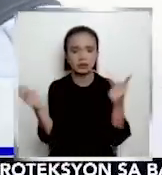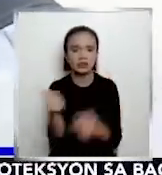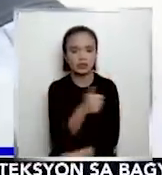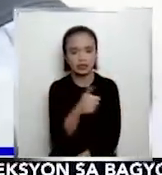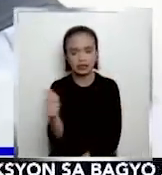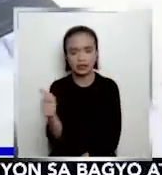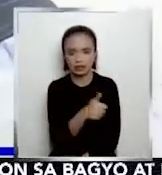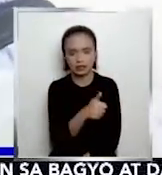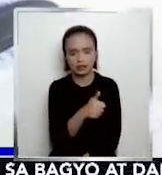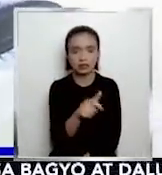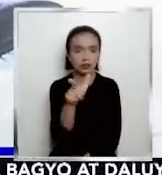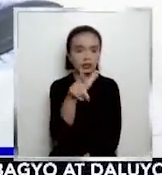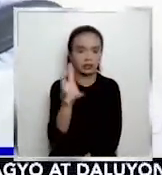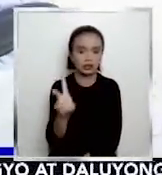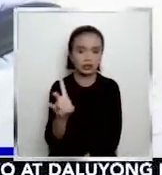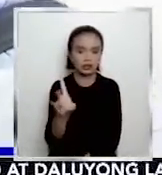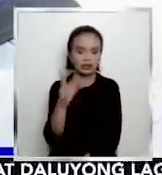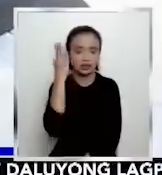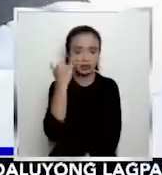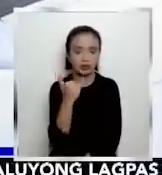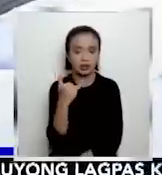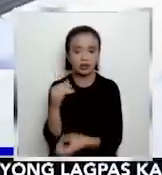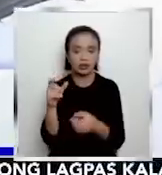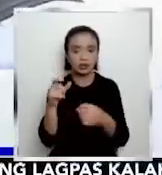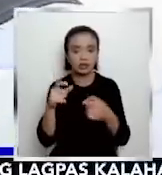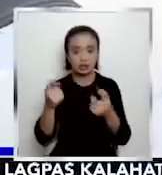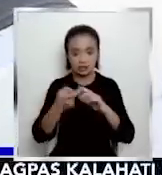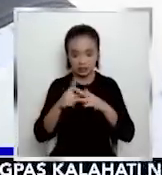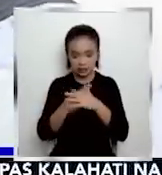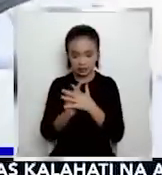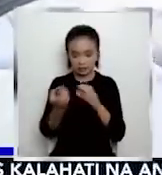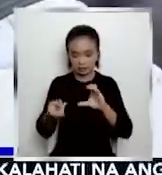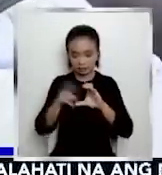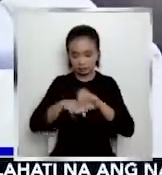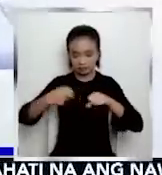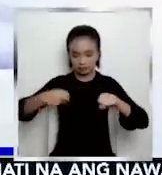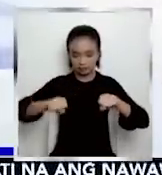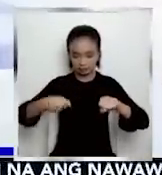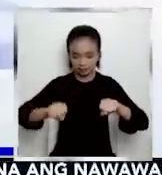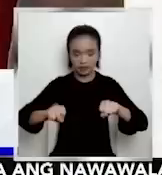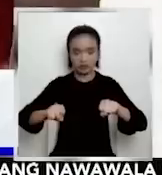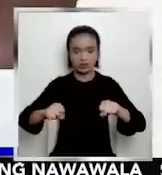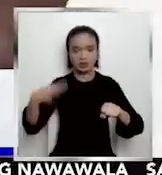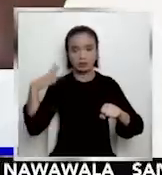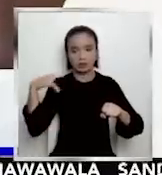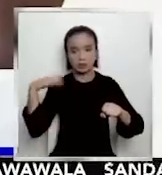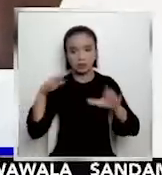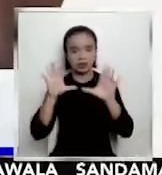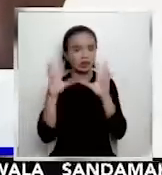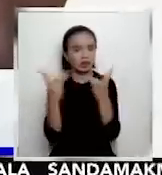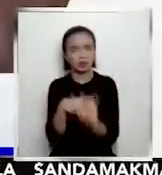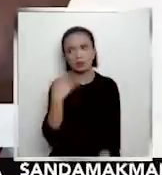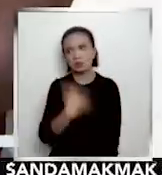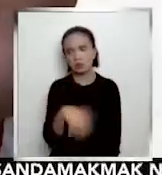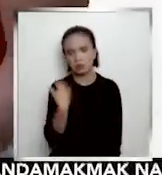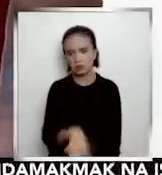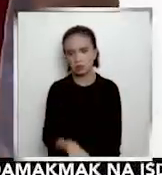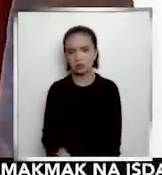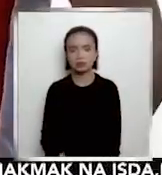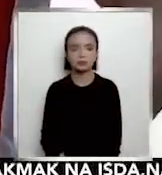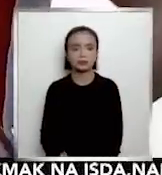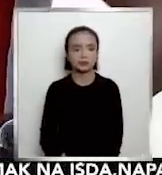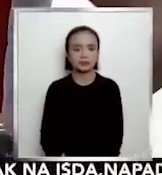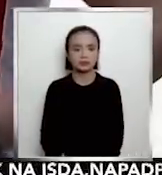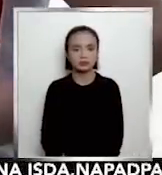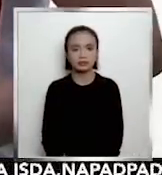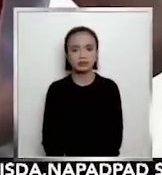Kasi kung mula dito magta-tricycle tapos mag-aantay sa Commonwealth, grabe na. Para sa GMA Integrated News, Joseph